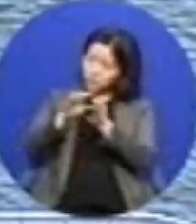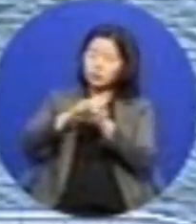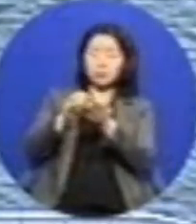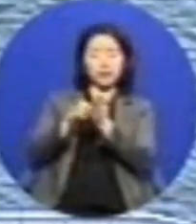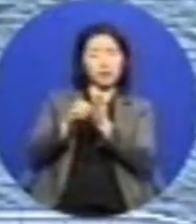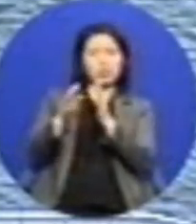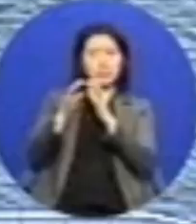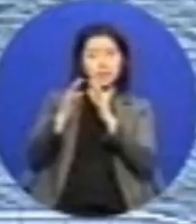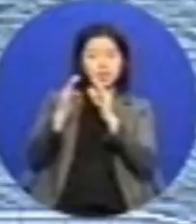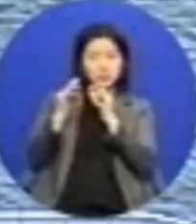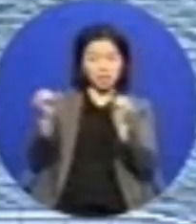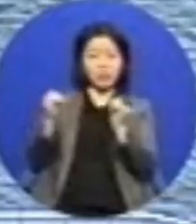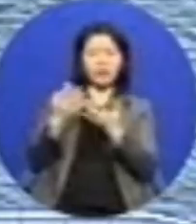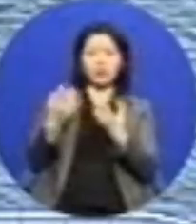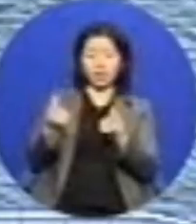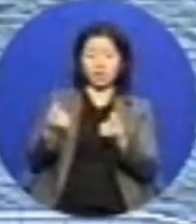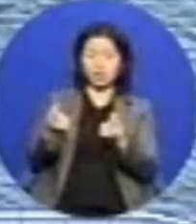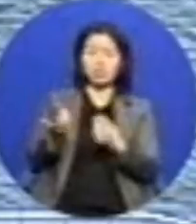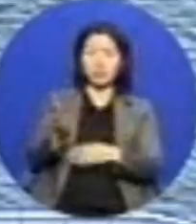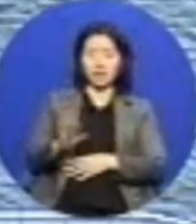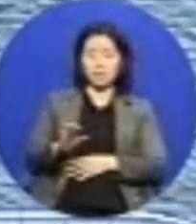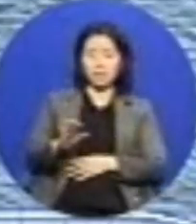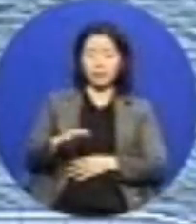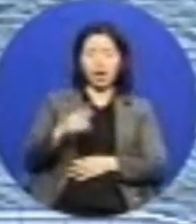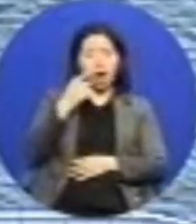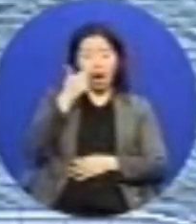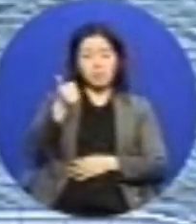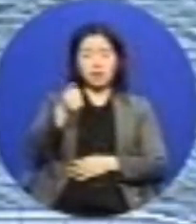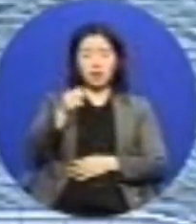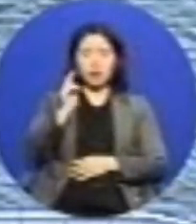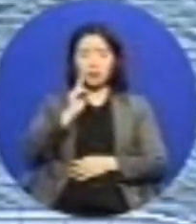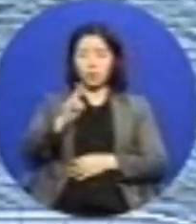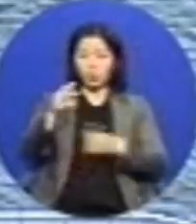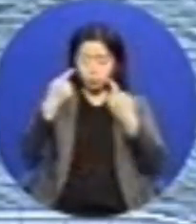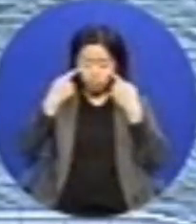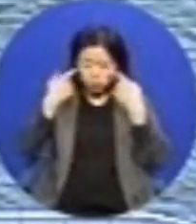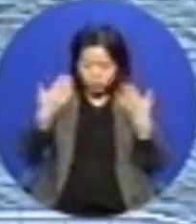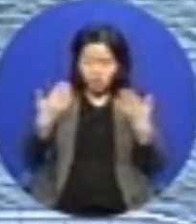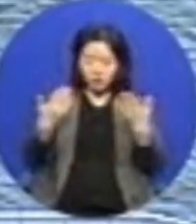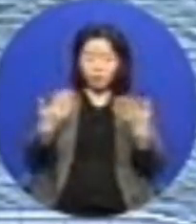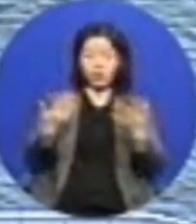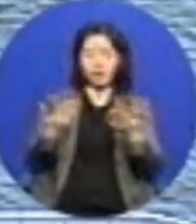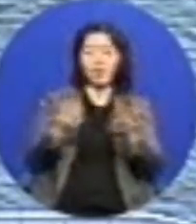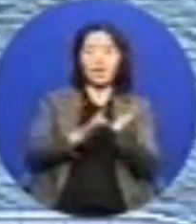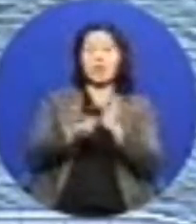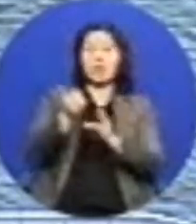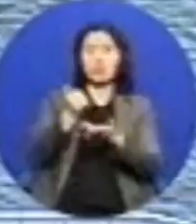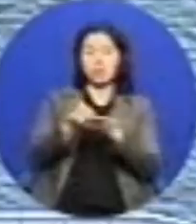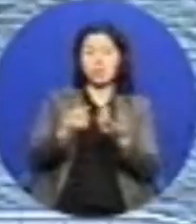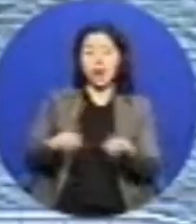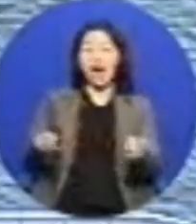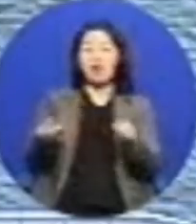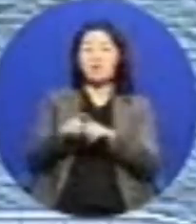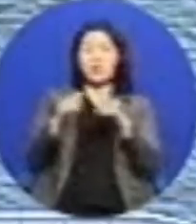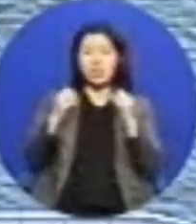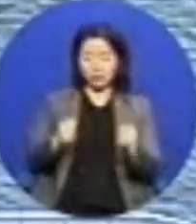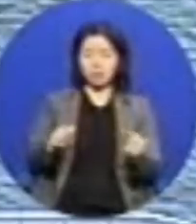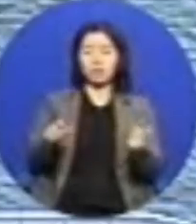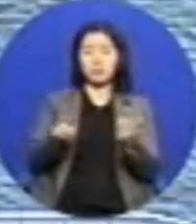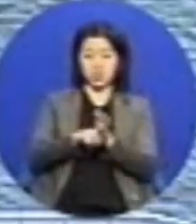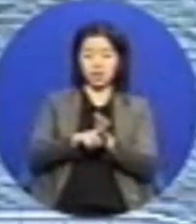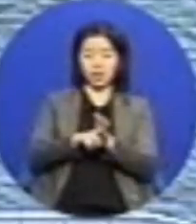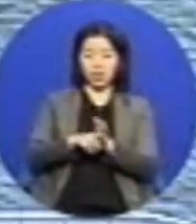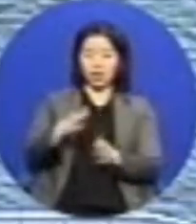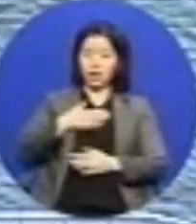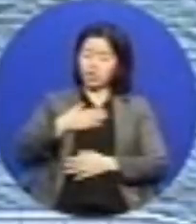같은데 아빠가 너무 분명하게 예수님이 함께 계시된 것을 믿든 해요 자기는 그게 믿어지지